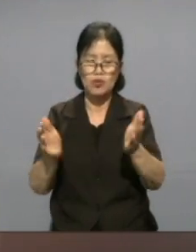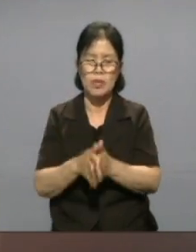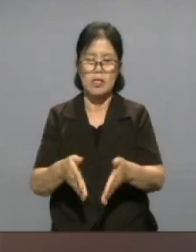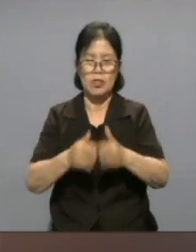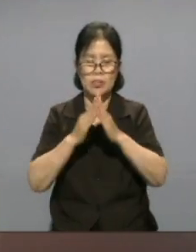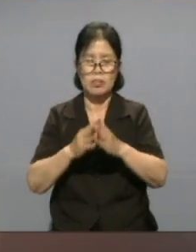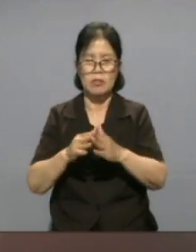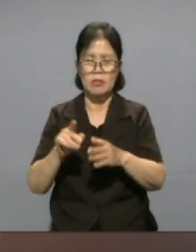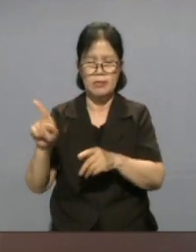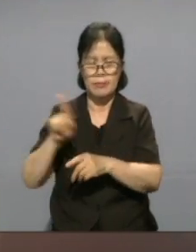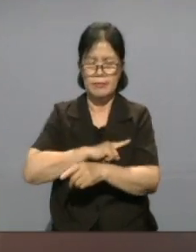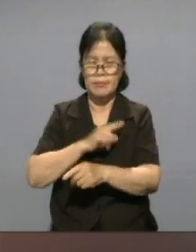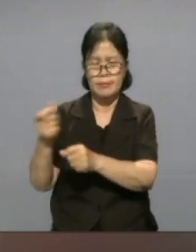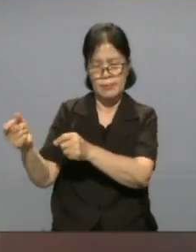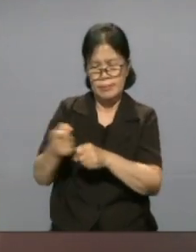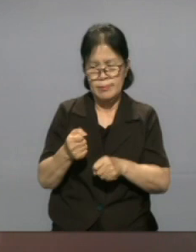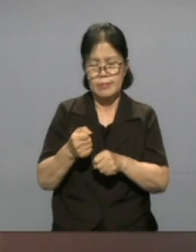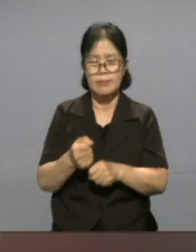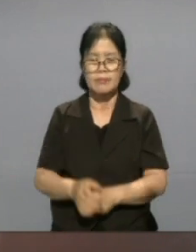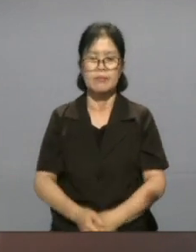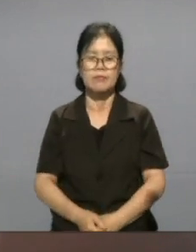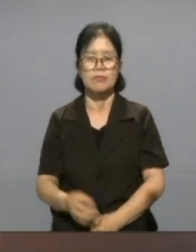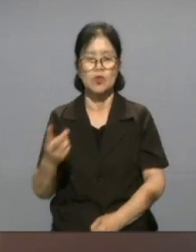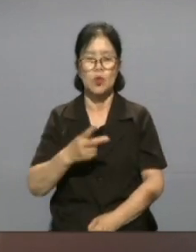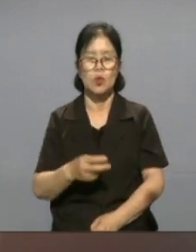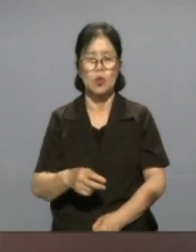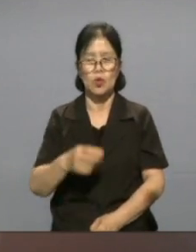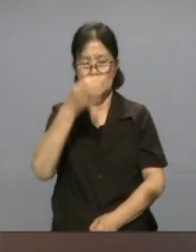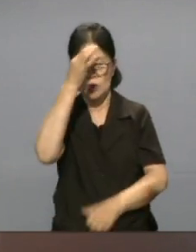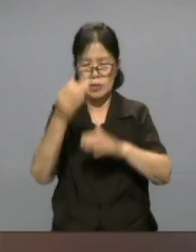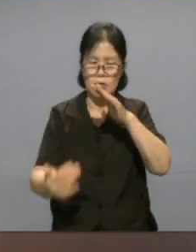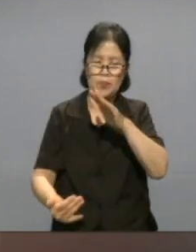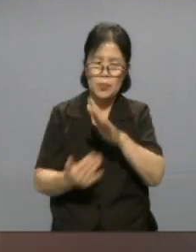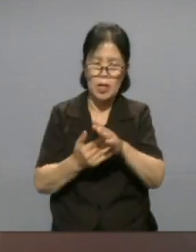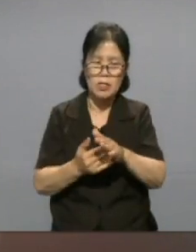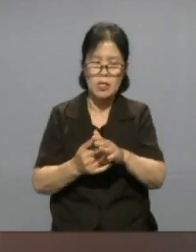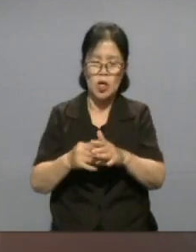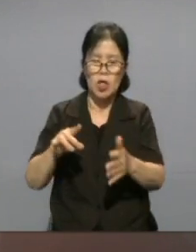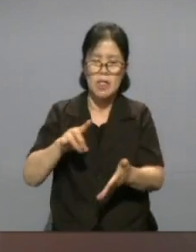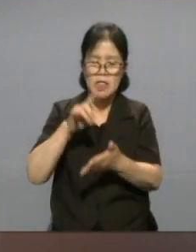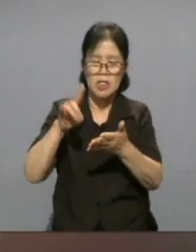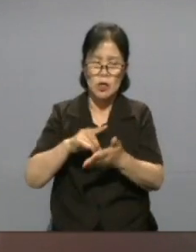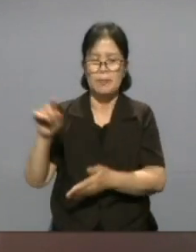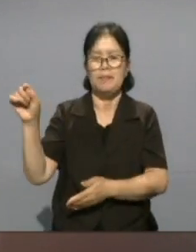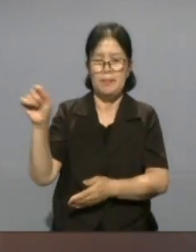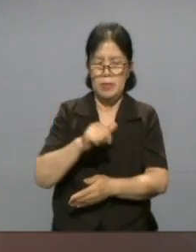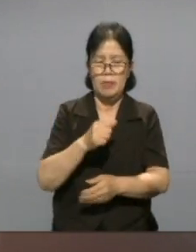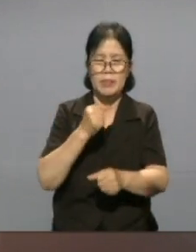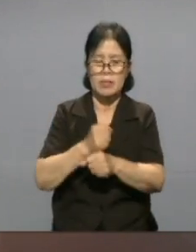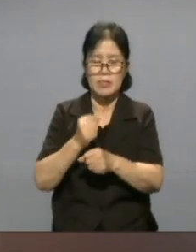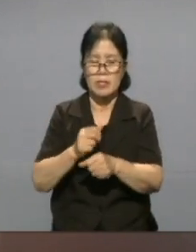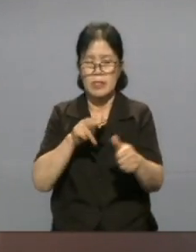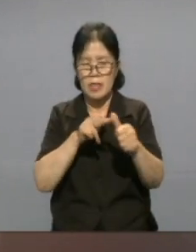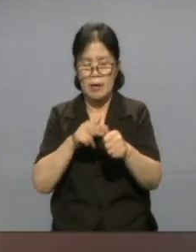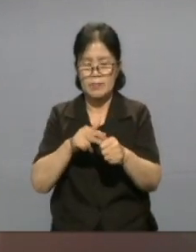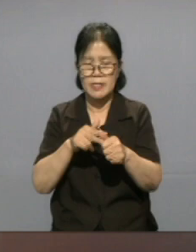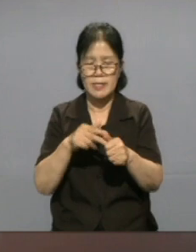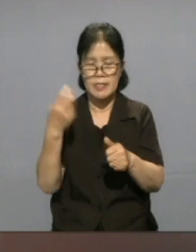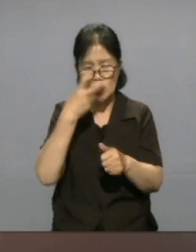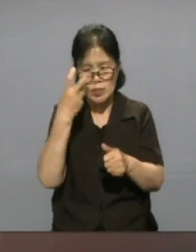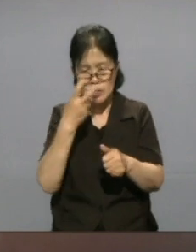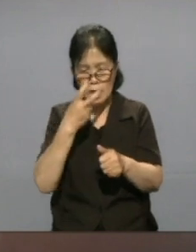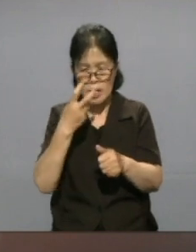최대한 앞당기겠습니다. 그리고 최첨단으로 드론을 스텔스화해서